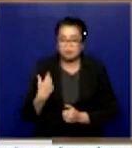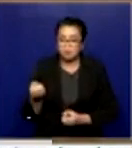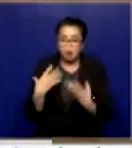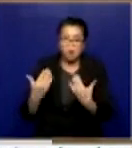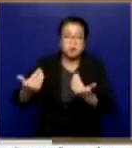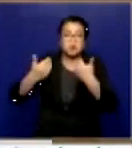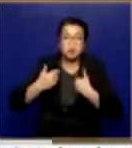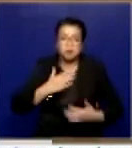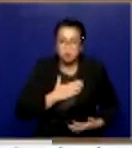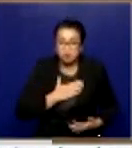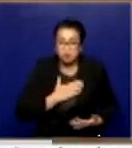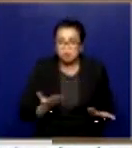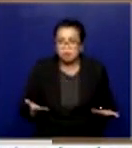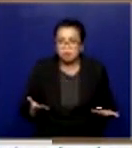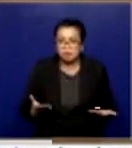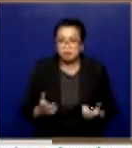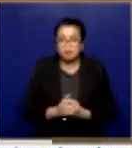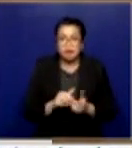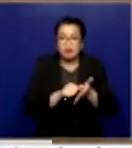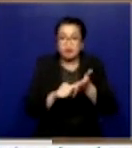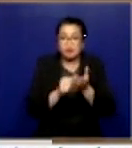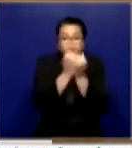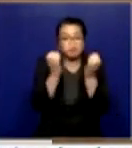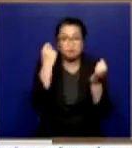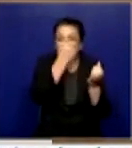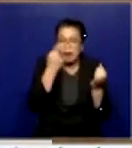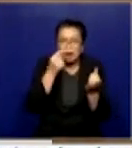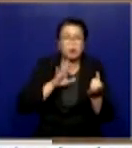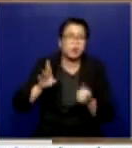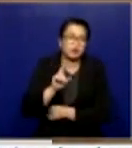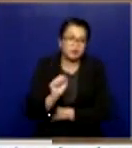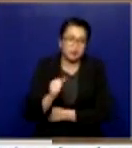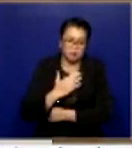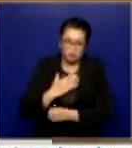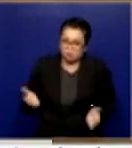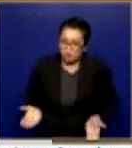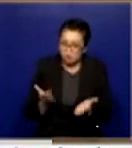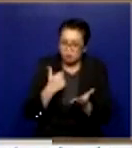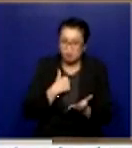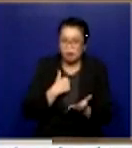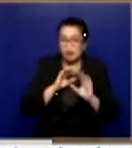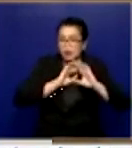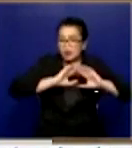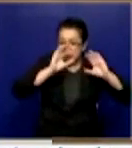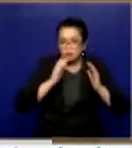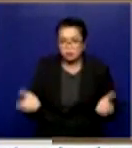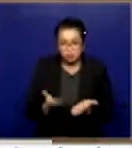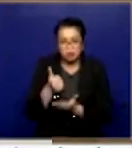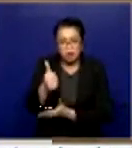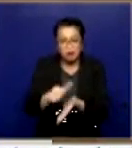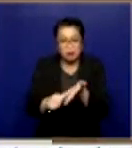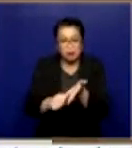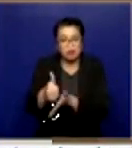ย้อนกลับไปที่ผมอีกมีการแข่งขันหนูเป็นเรื่องของใครเป็นของสภาผมก็สั่งมูลได้ถ้ารัฐบาลฝ่าย